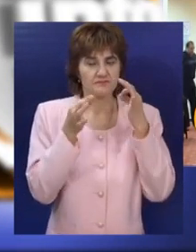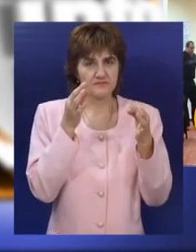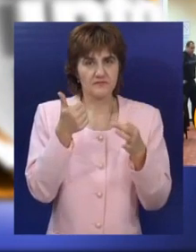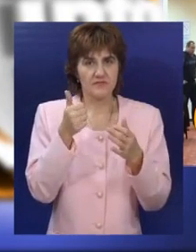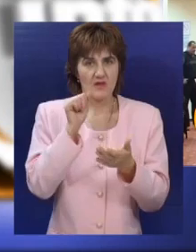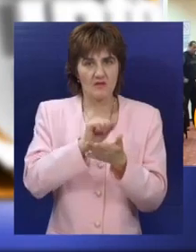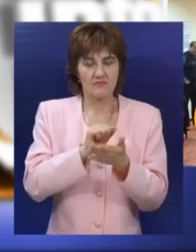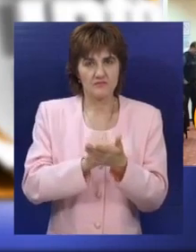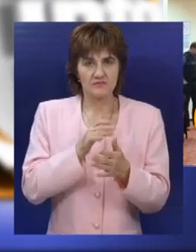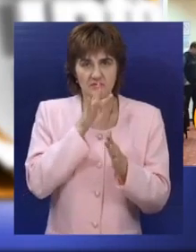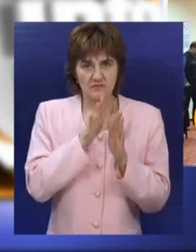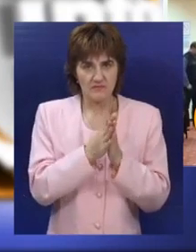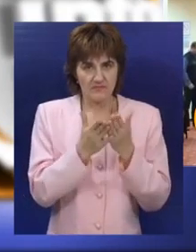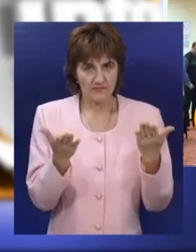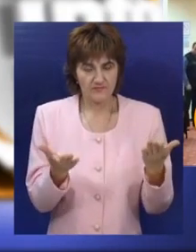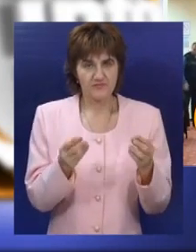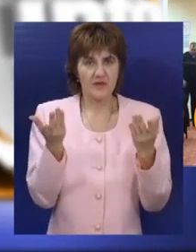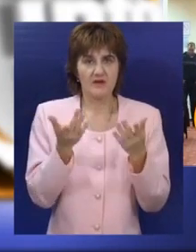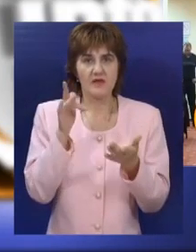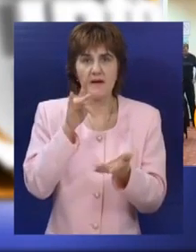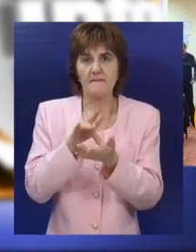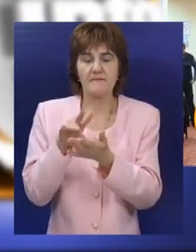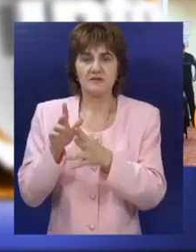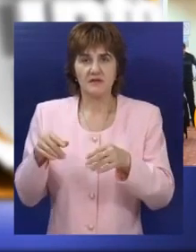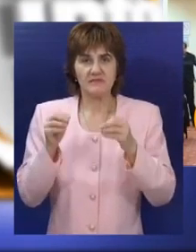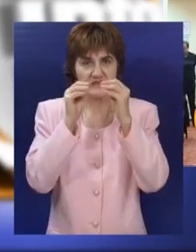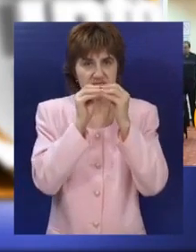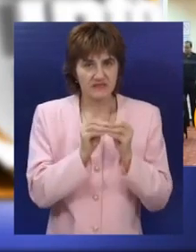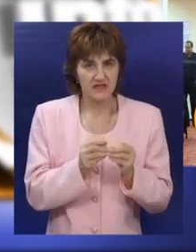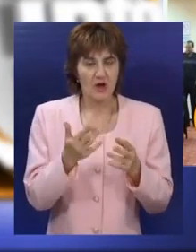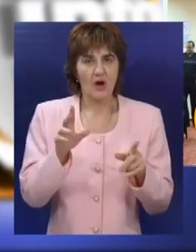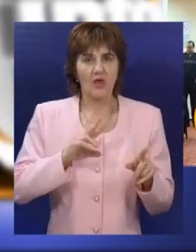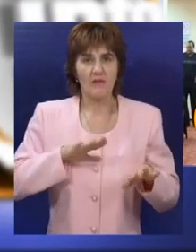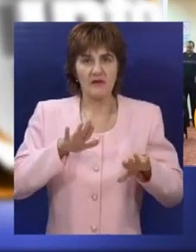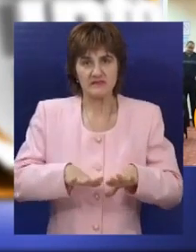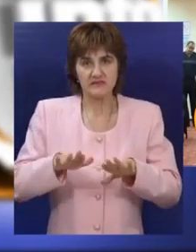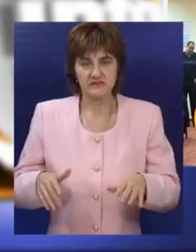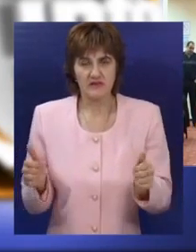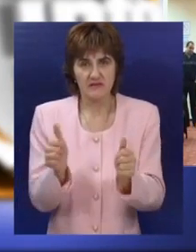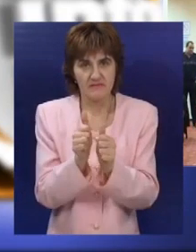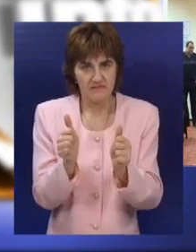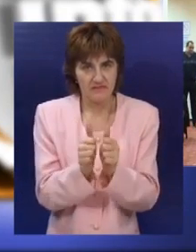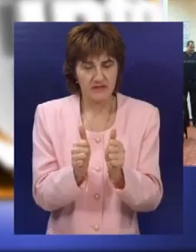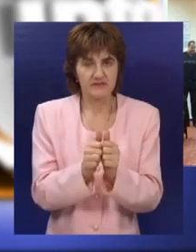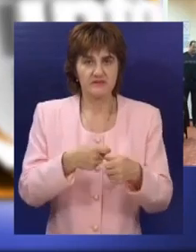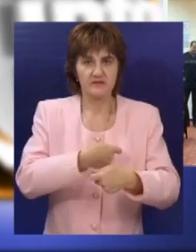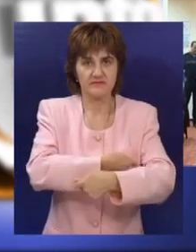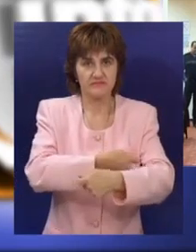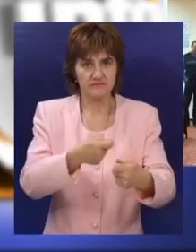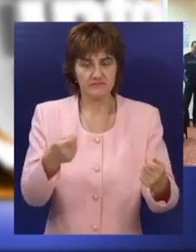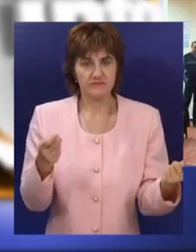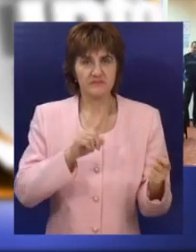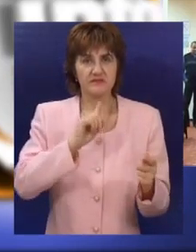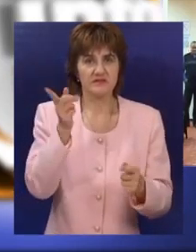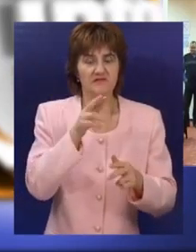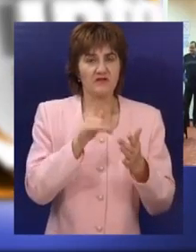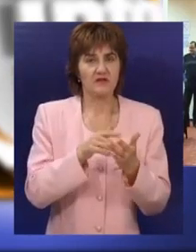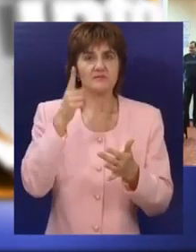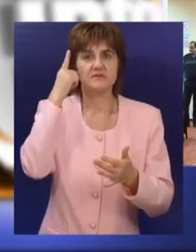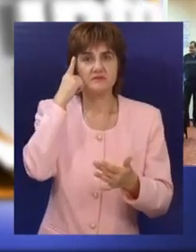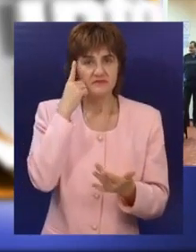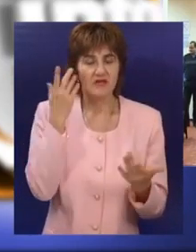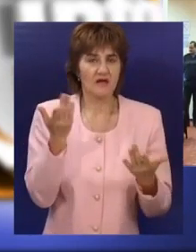smeštenih kapaciteta, naših prostora za sastanke, svih naših dodatnih usluga koje pruža grad Subotica. Došli smo do zaključka da je zaista